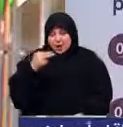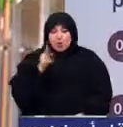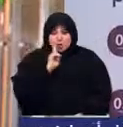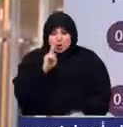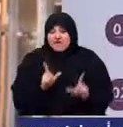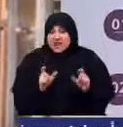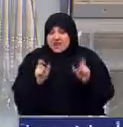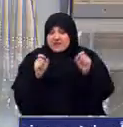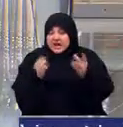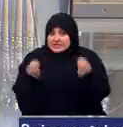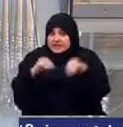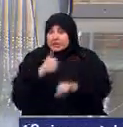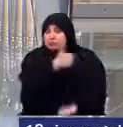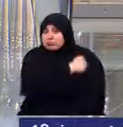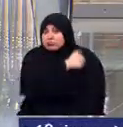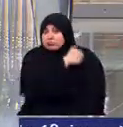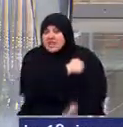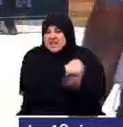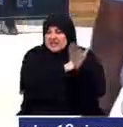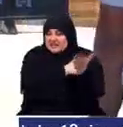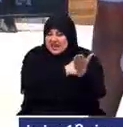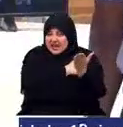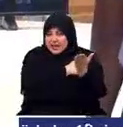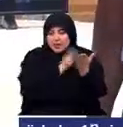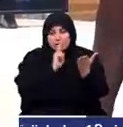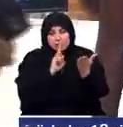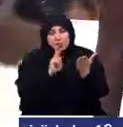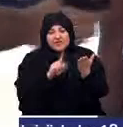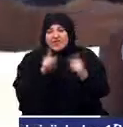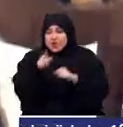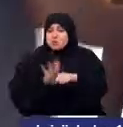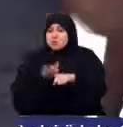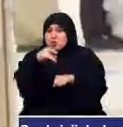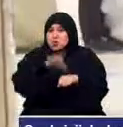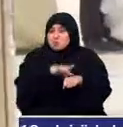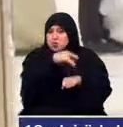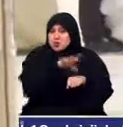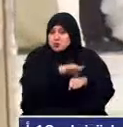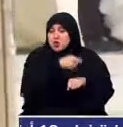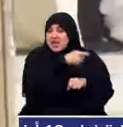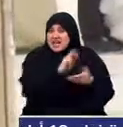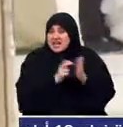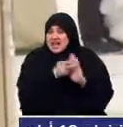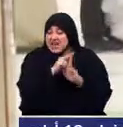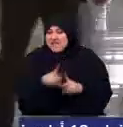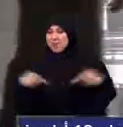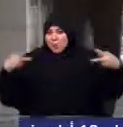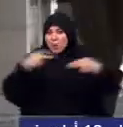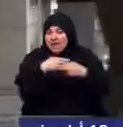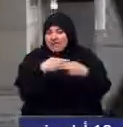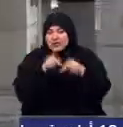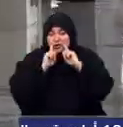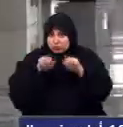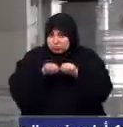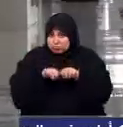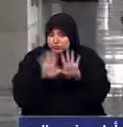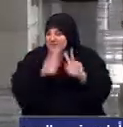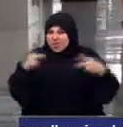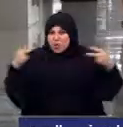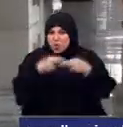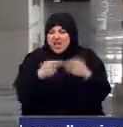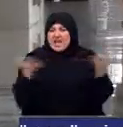من الأشخاص المطعمين باللقاح تنكسر سلسلة العدوى الفيروسية ويتوقف انتشاره